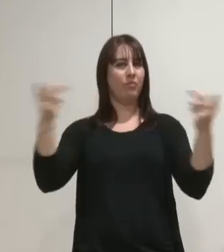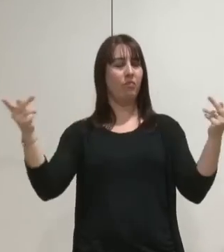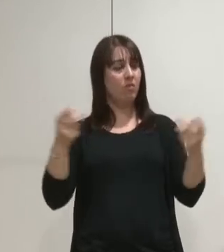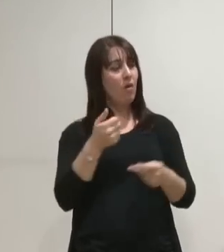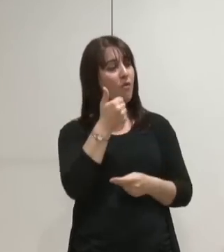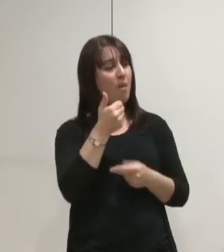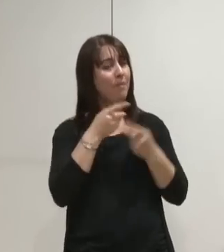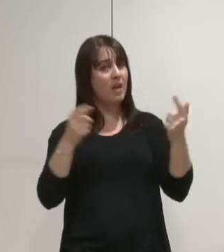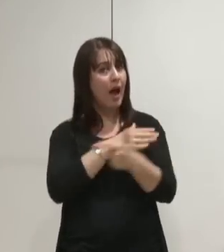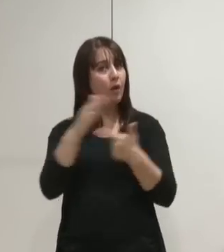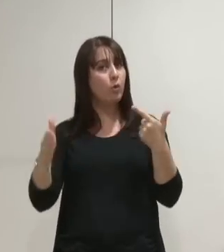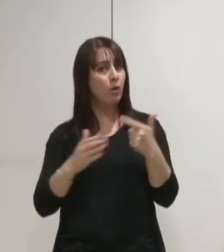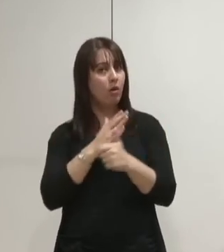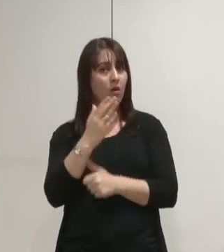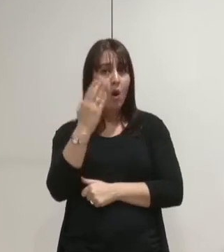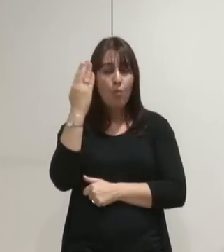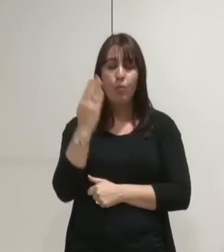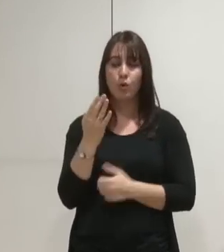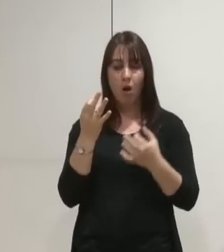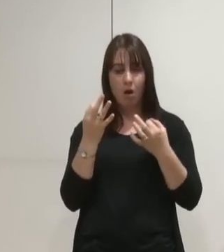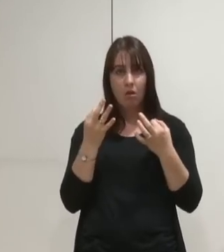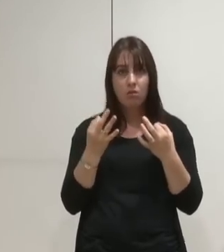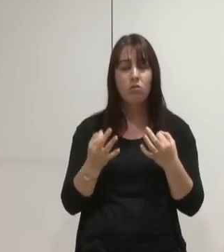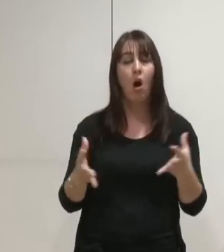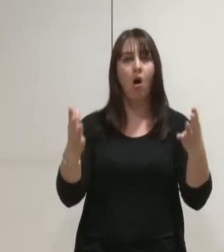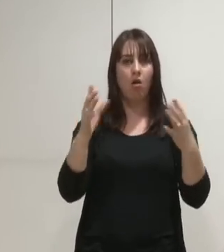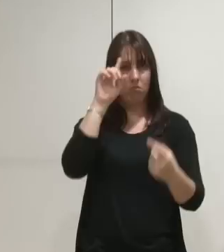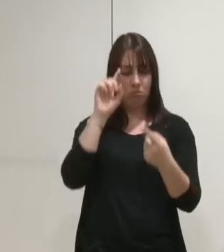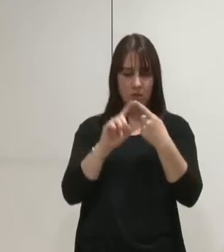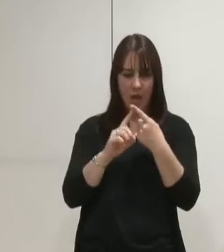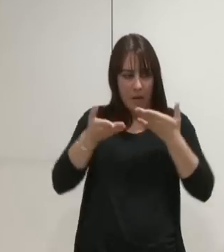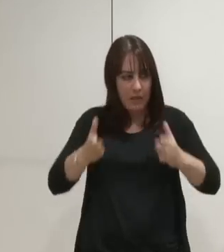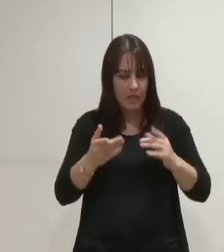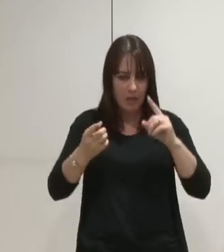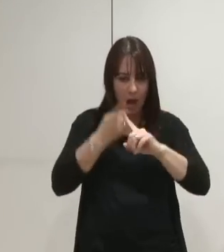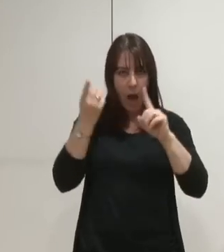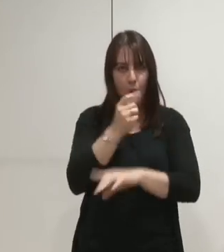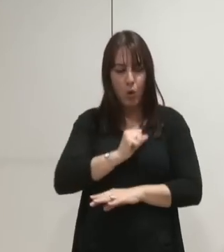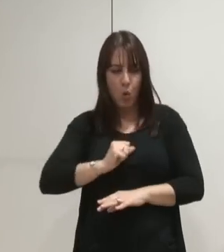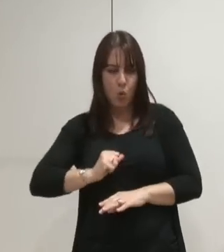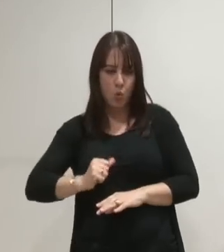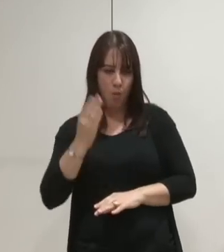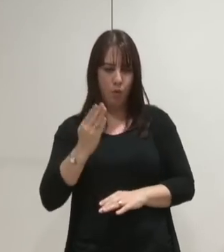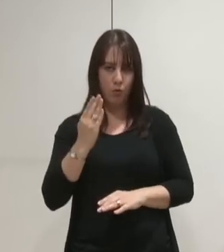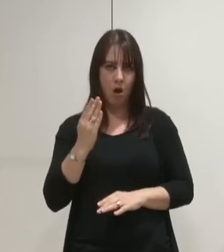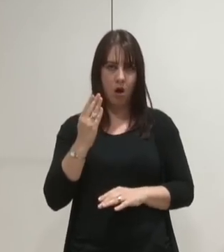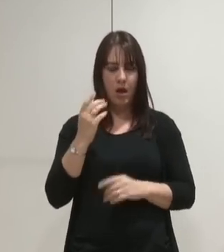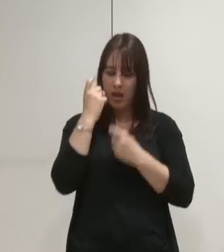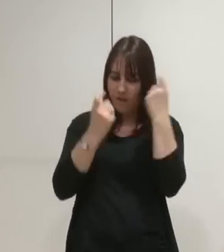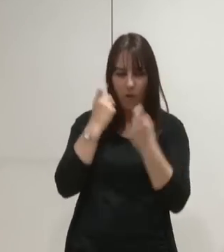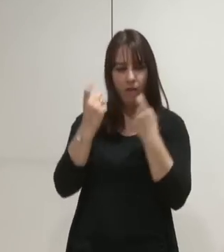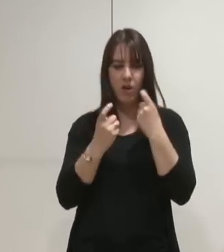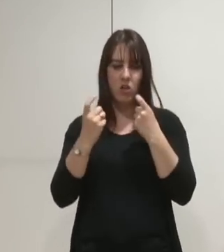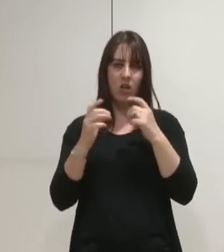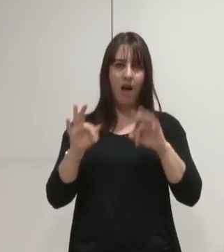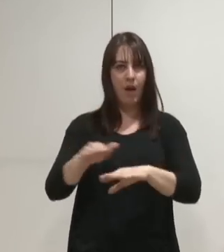vouloir prendre le temps pour les décisions les plus importantes et tout faire pour que la volonté l'emporte en politique sur la fatalité ou